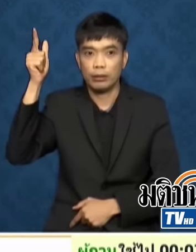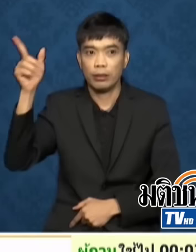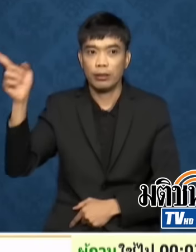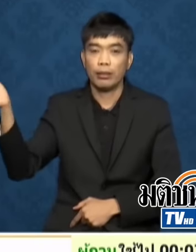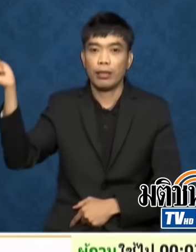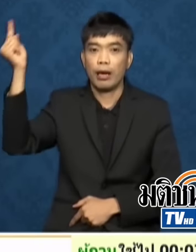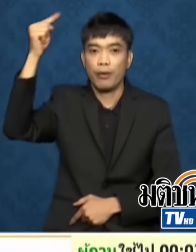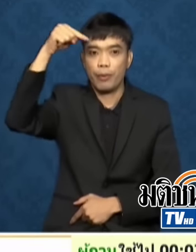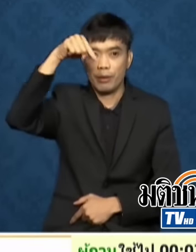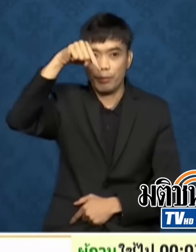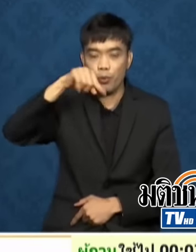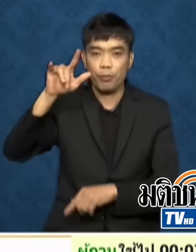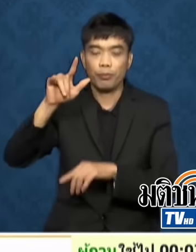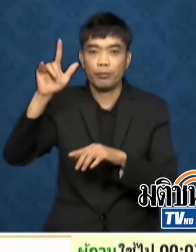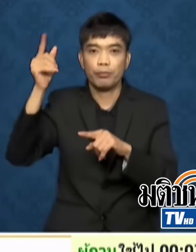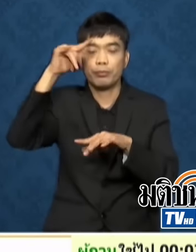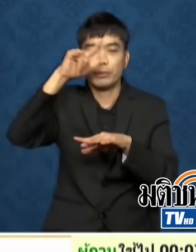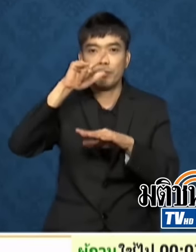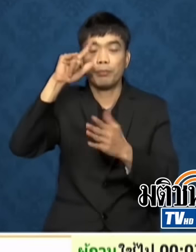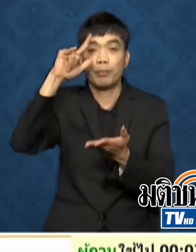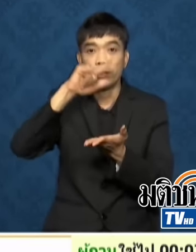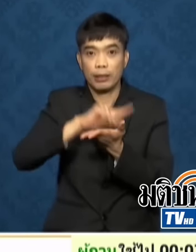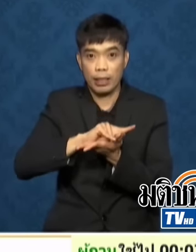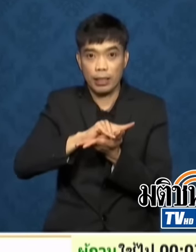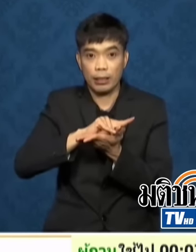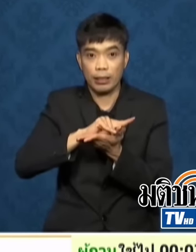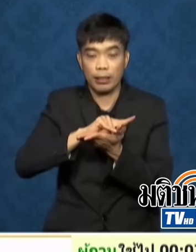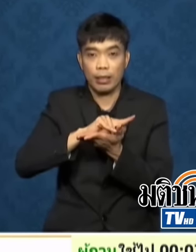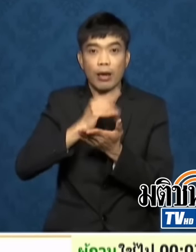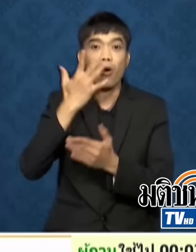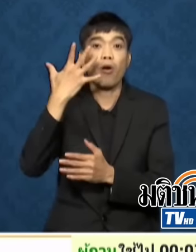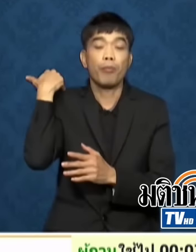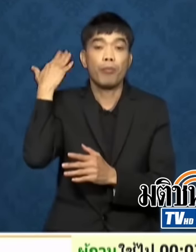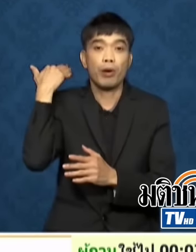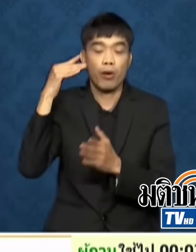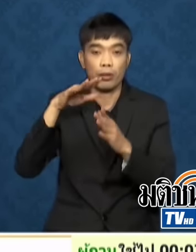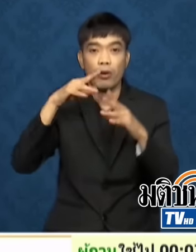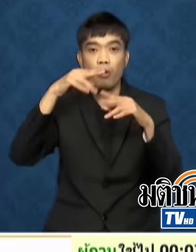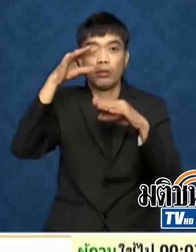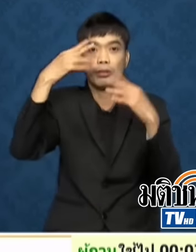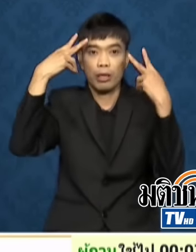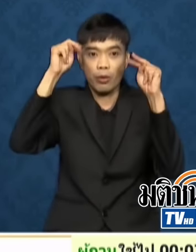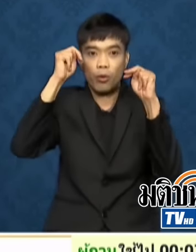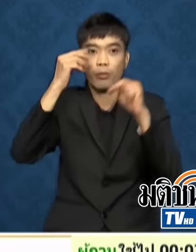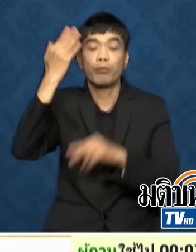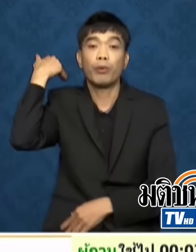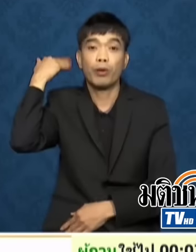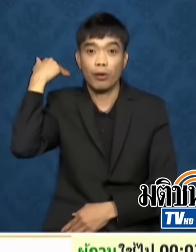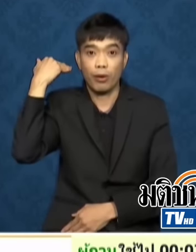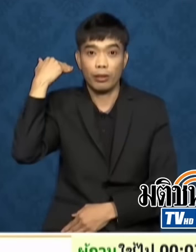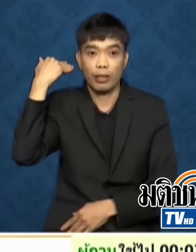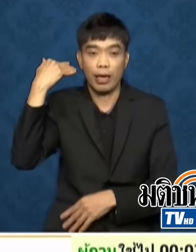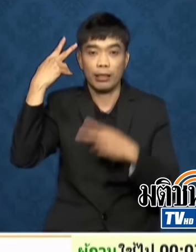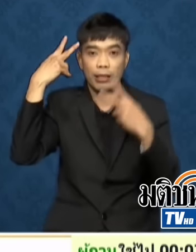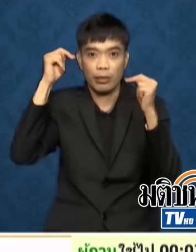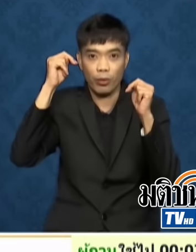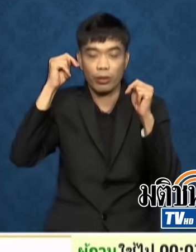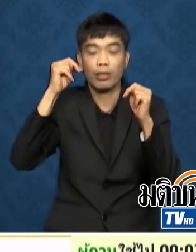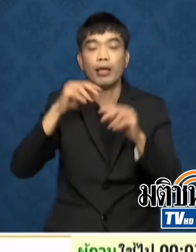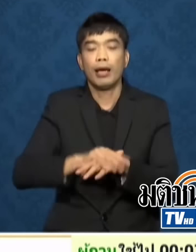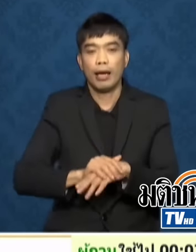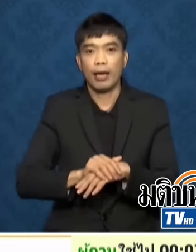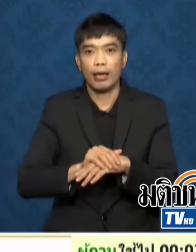ในสมัยที่รัฐบาลที่แล้ว แล้วก็ตัวหัวหน้านายกก็เป็นหนึ่